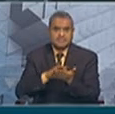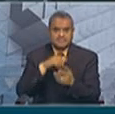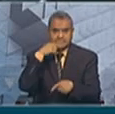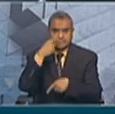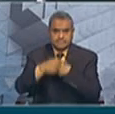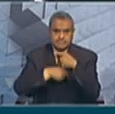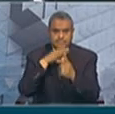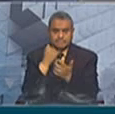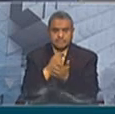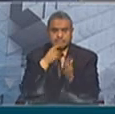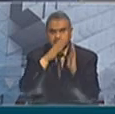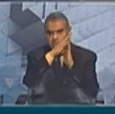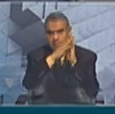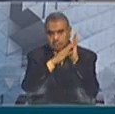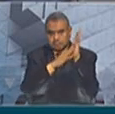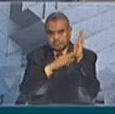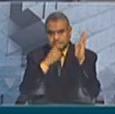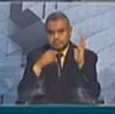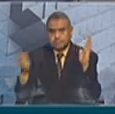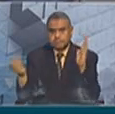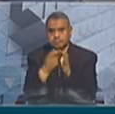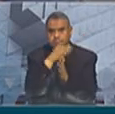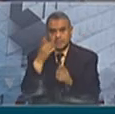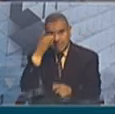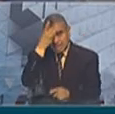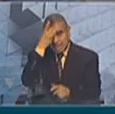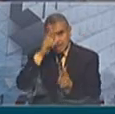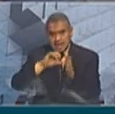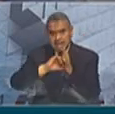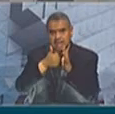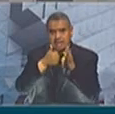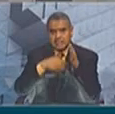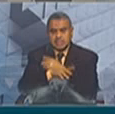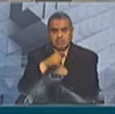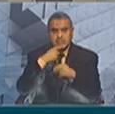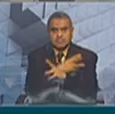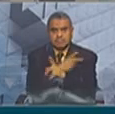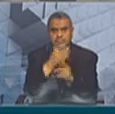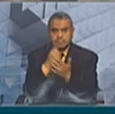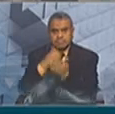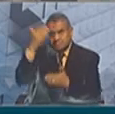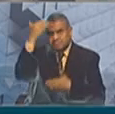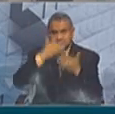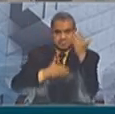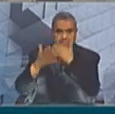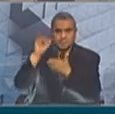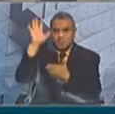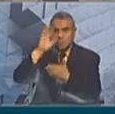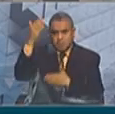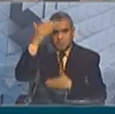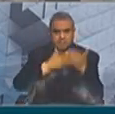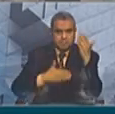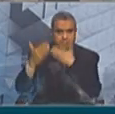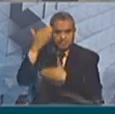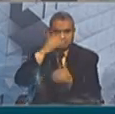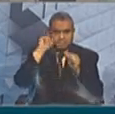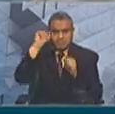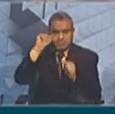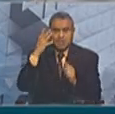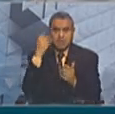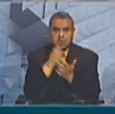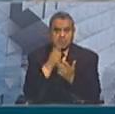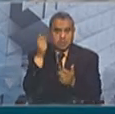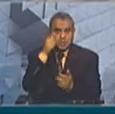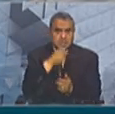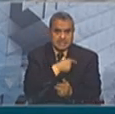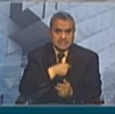فيما تلقت تقارير عن 15 إصابة جديدة جميعها وافدة من الخارج، ما رفع إجمالي المصابين